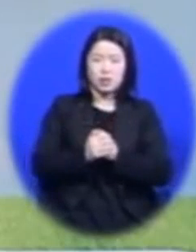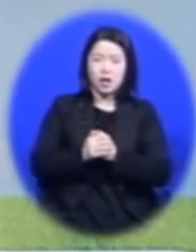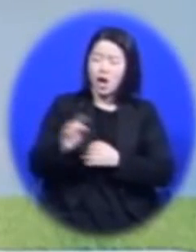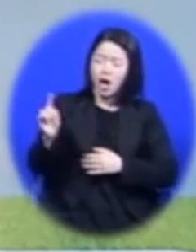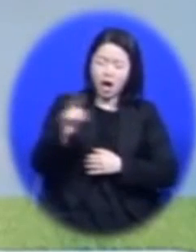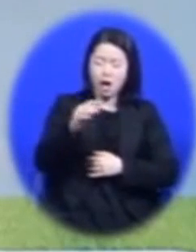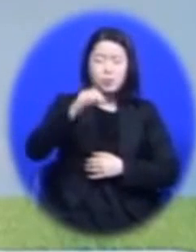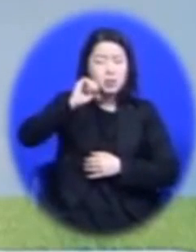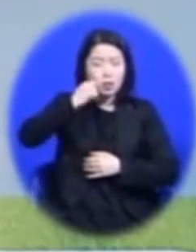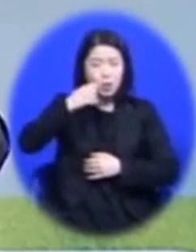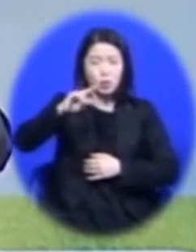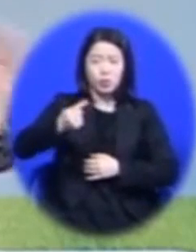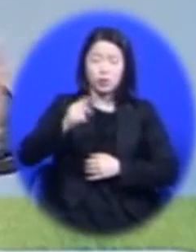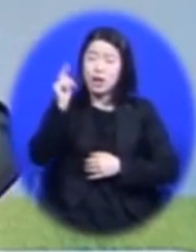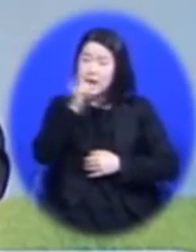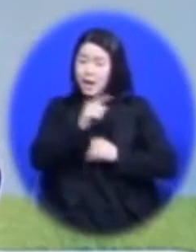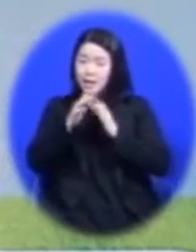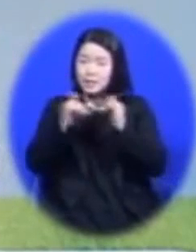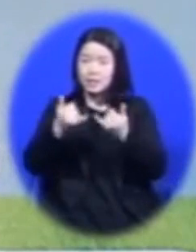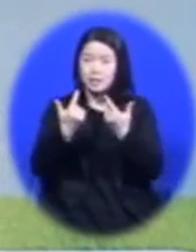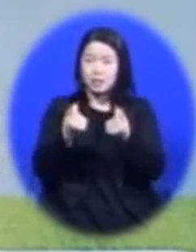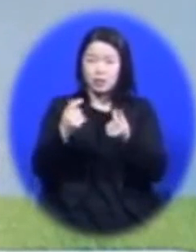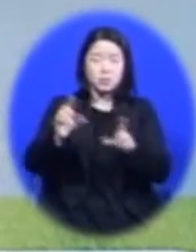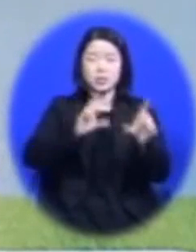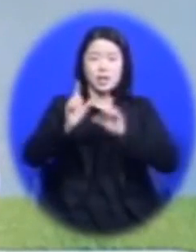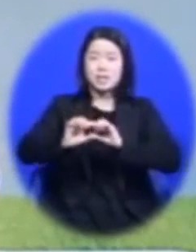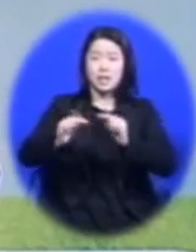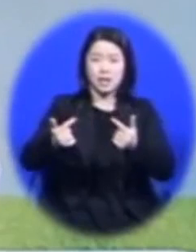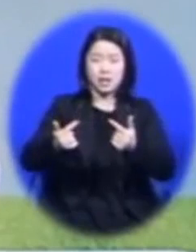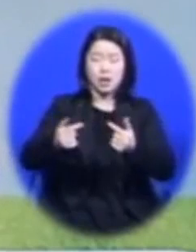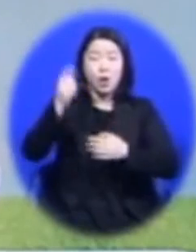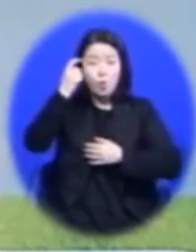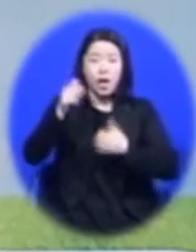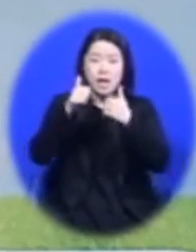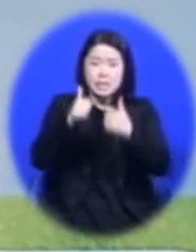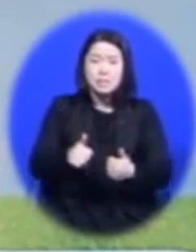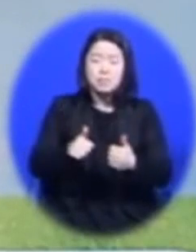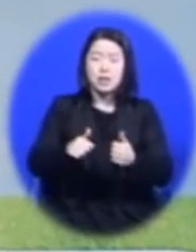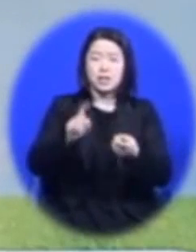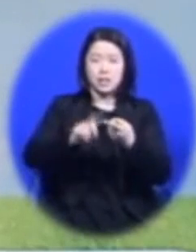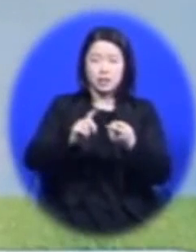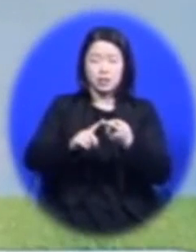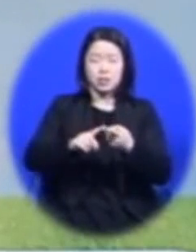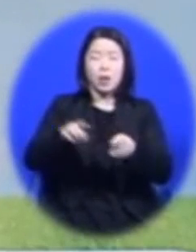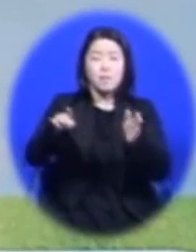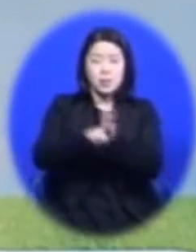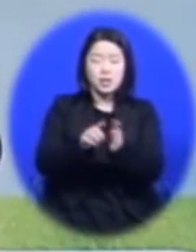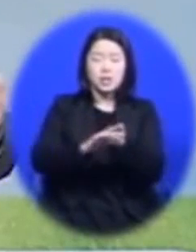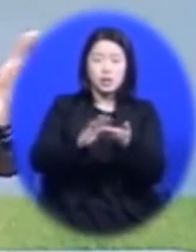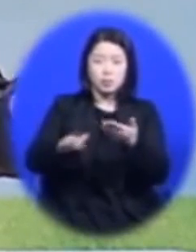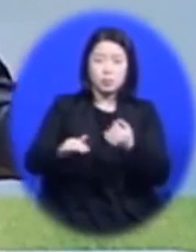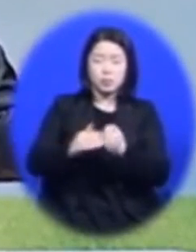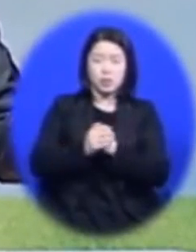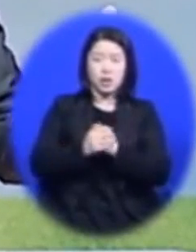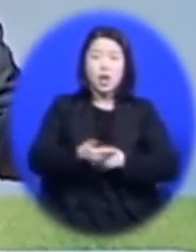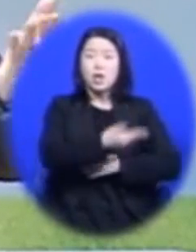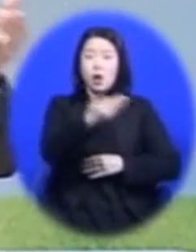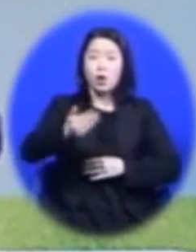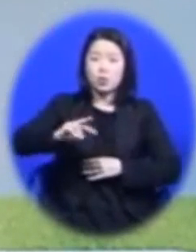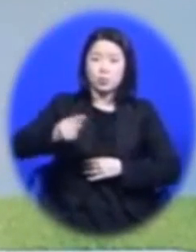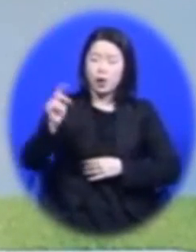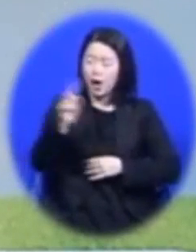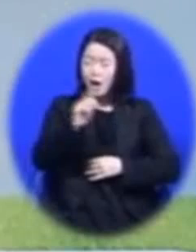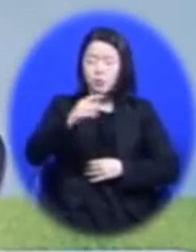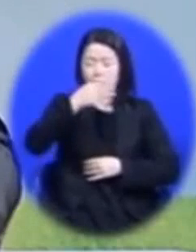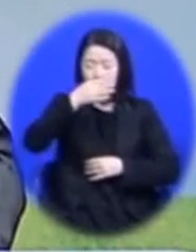아무리 어려워도 악한 자처럼 안 사는 거예요. 심판이 있음을 믿으니까. 여러분들도 아무리